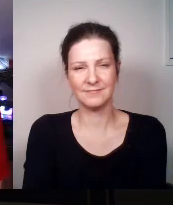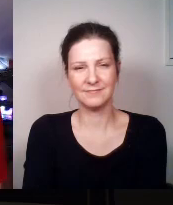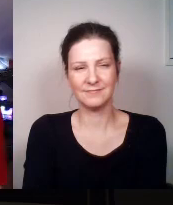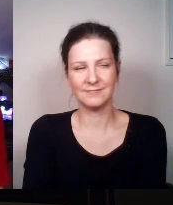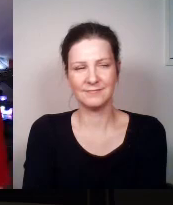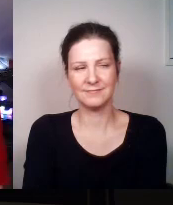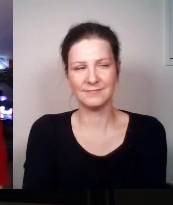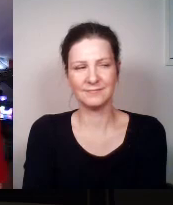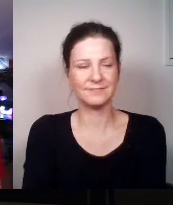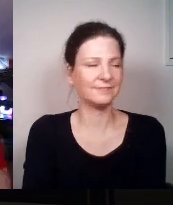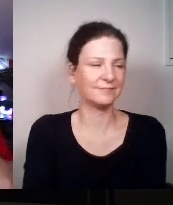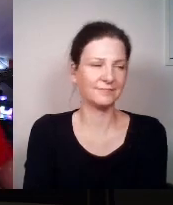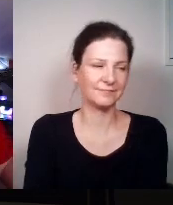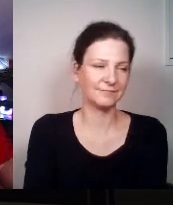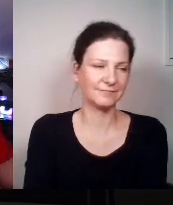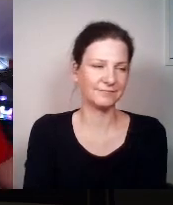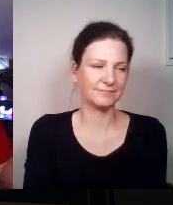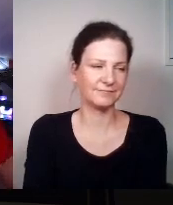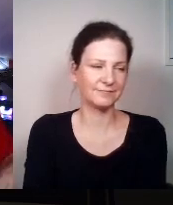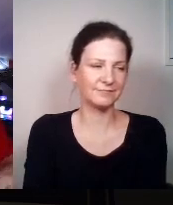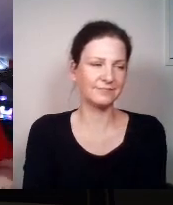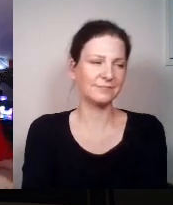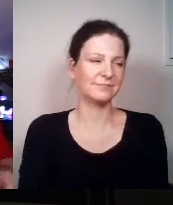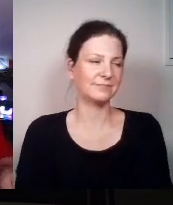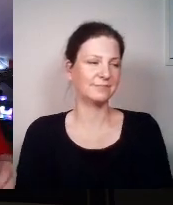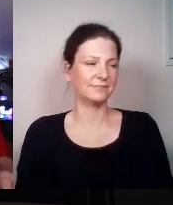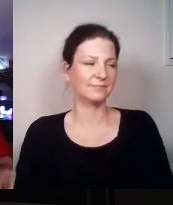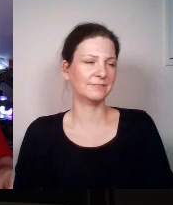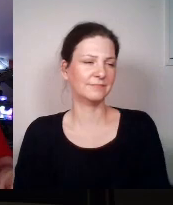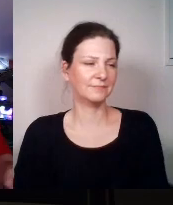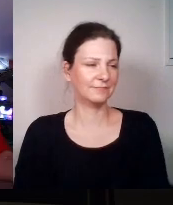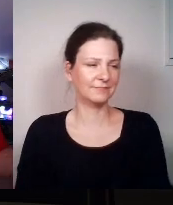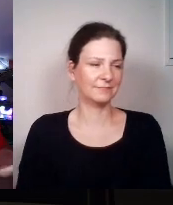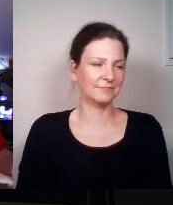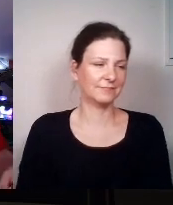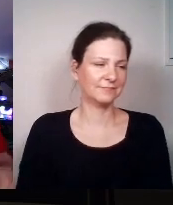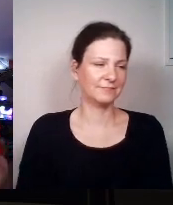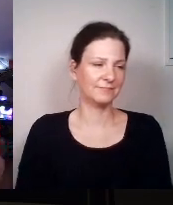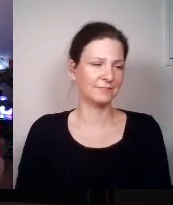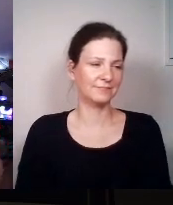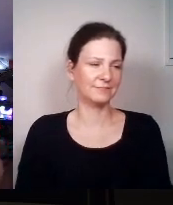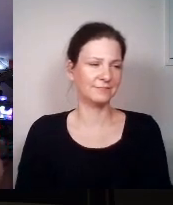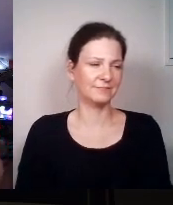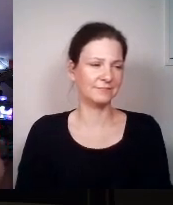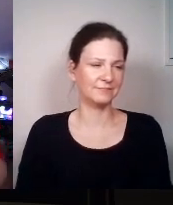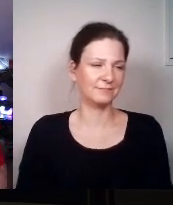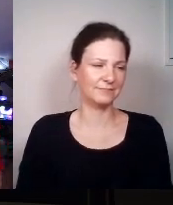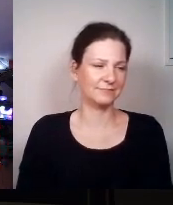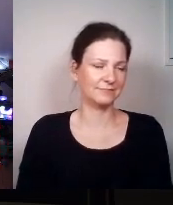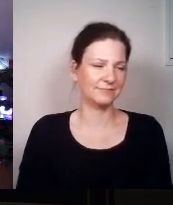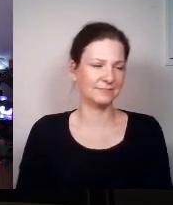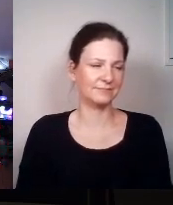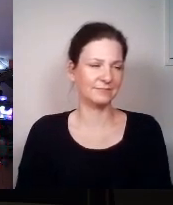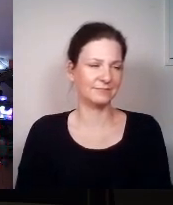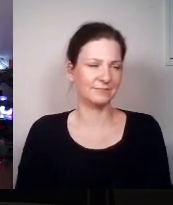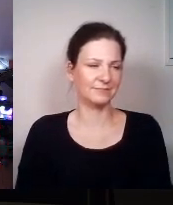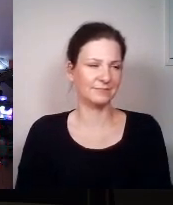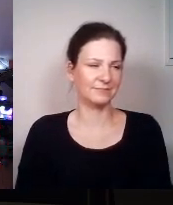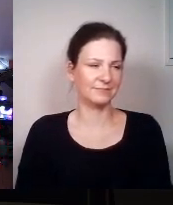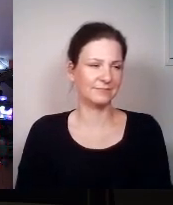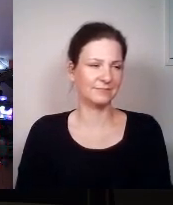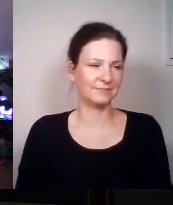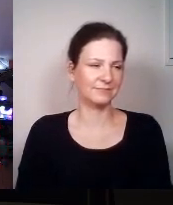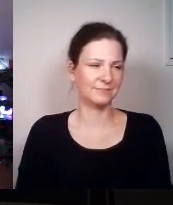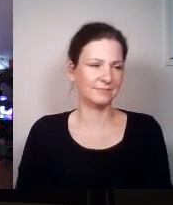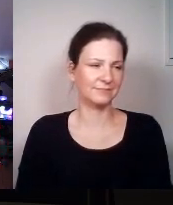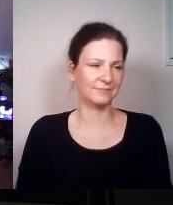Volksmarinedivision. Sie haben die Aufgabe, in Berlin für Ordnung zu sorgen und der Polizei zur Seite zu stehen.